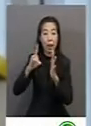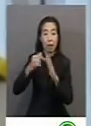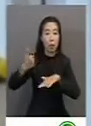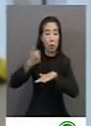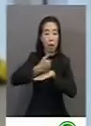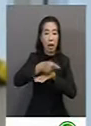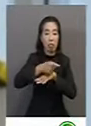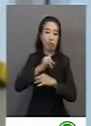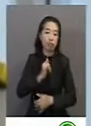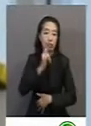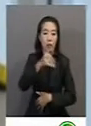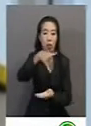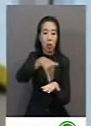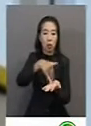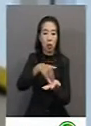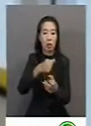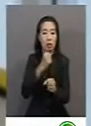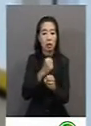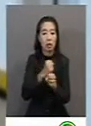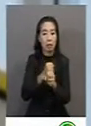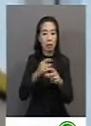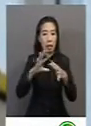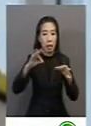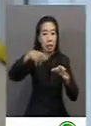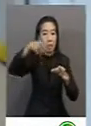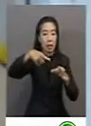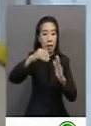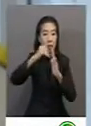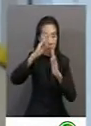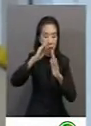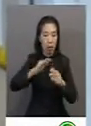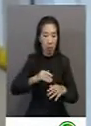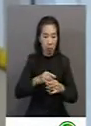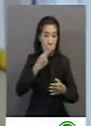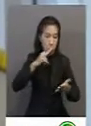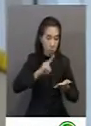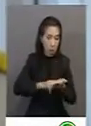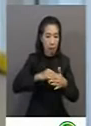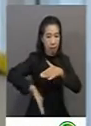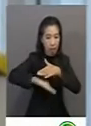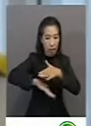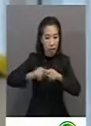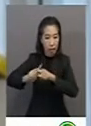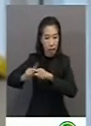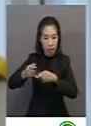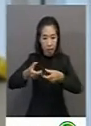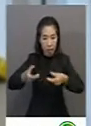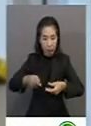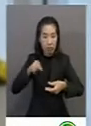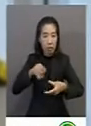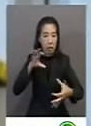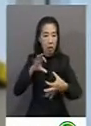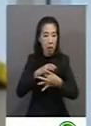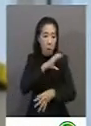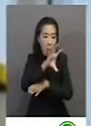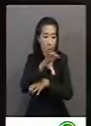ทางผู้อำนวยการศูนย์ปฏิบัติการคดีพิเศษภาคเหนือยื่นหนังสือรวมไปถึงข้อมูลหลักฐานค่ะเกี่ยวกับคดีบังคับเด็กสาวในจังหวัดแม่ฮ่